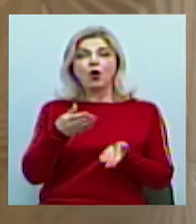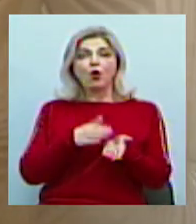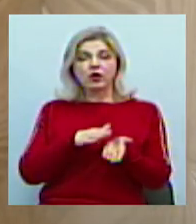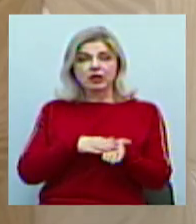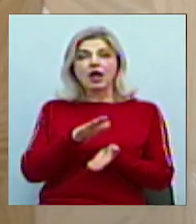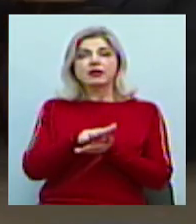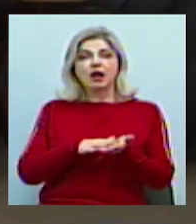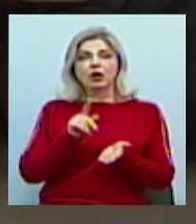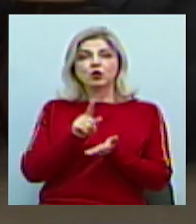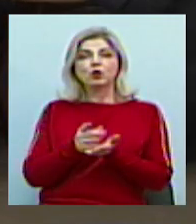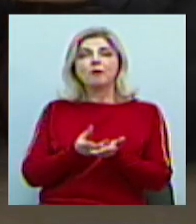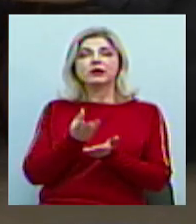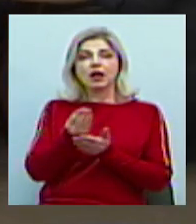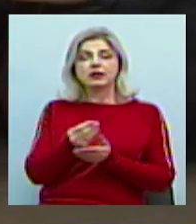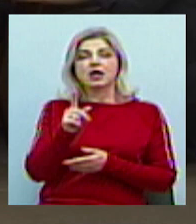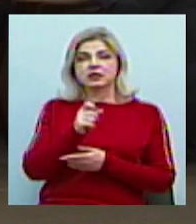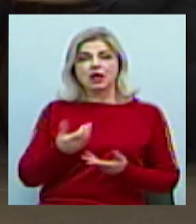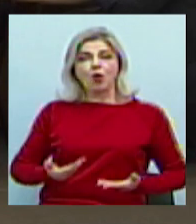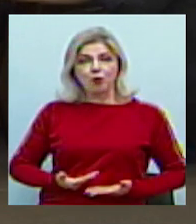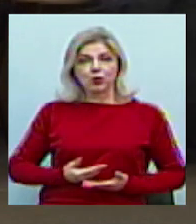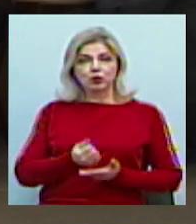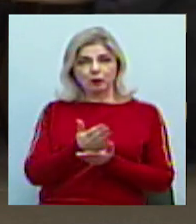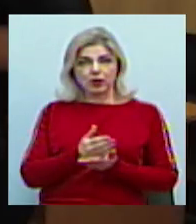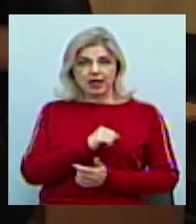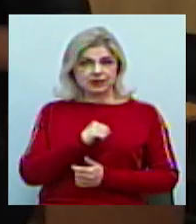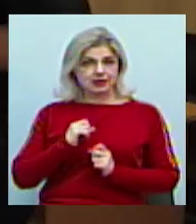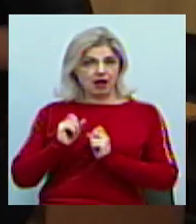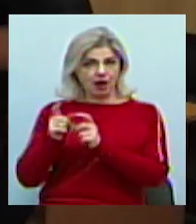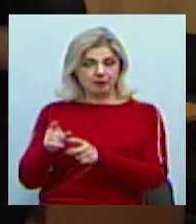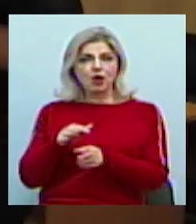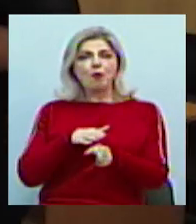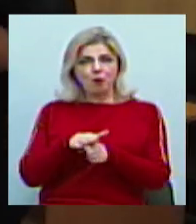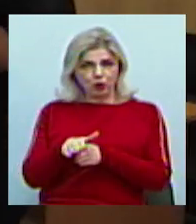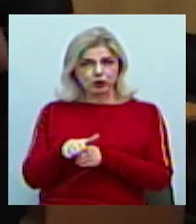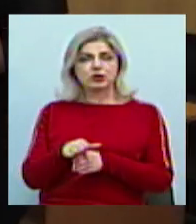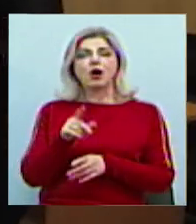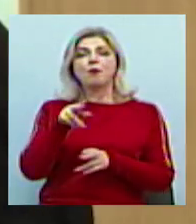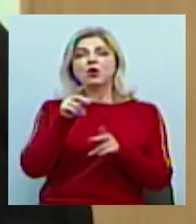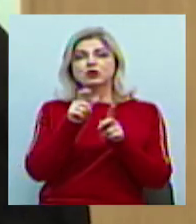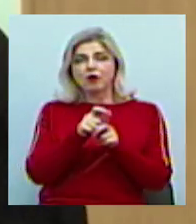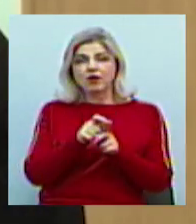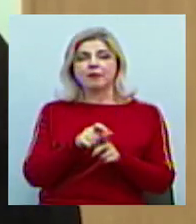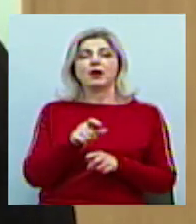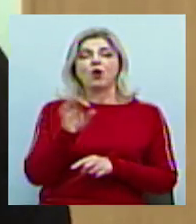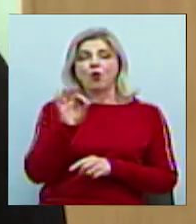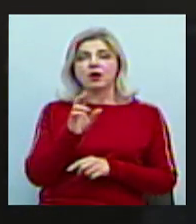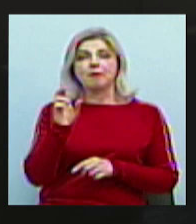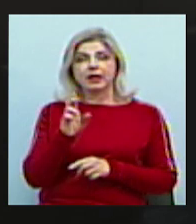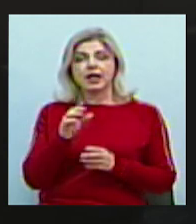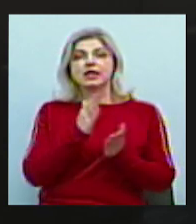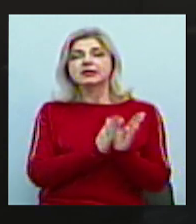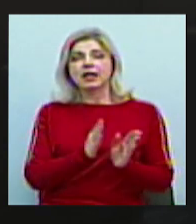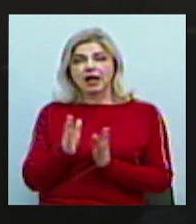надалі повинні сплатити рахунки за комунальні послуги самостійно і в повному обсязі. За словами Ольги Береговець, схеми роботи